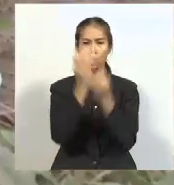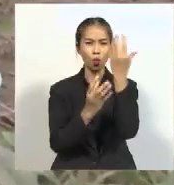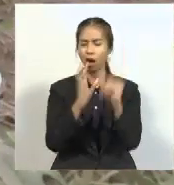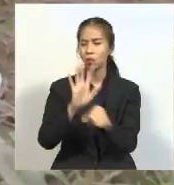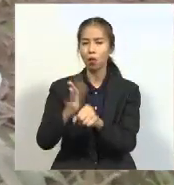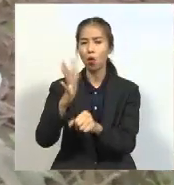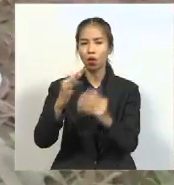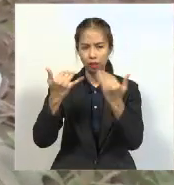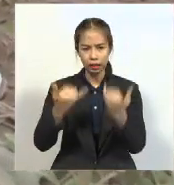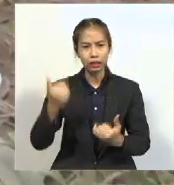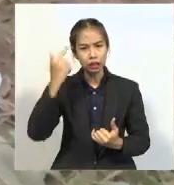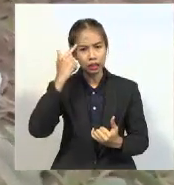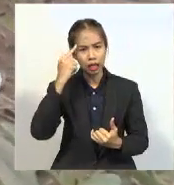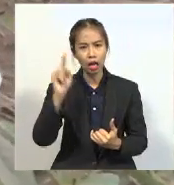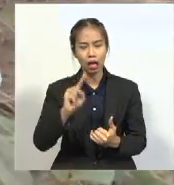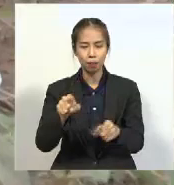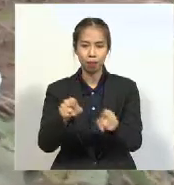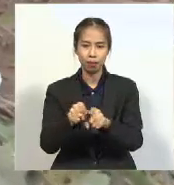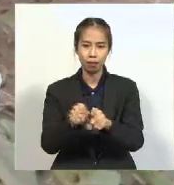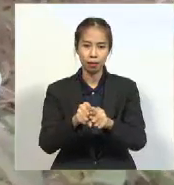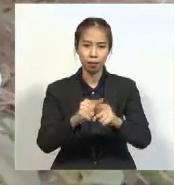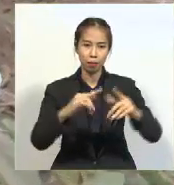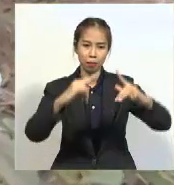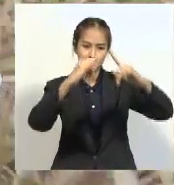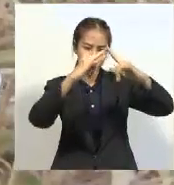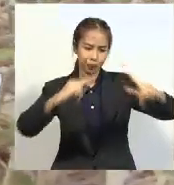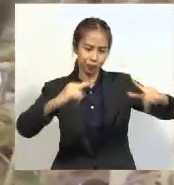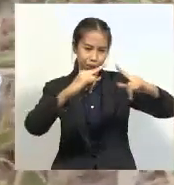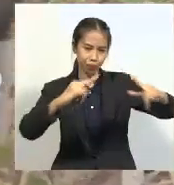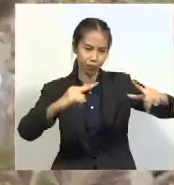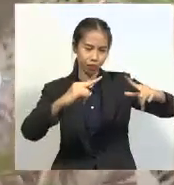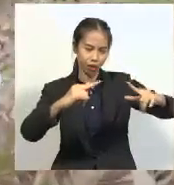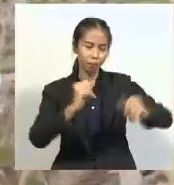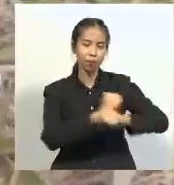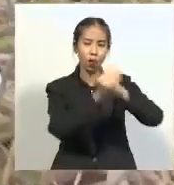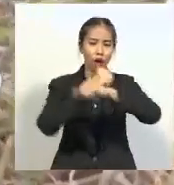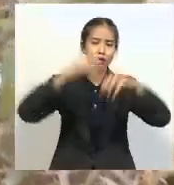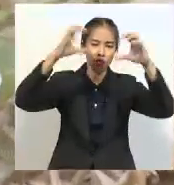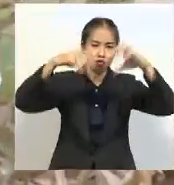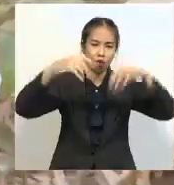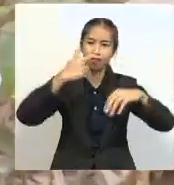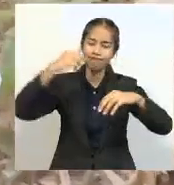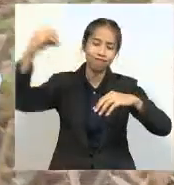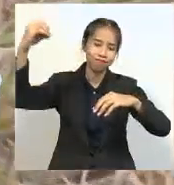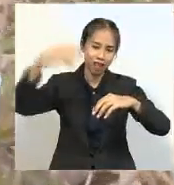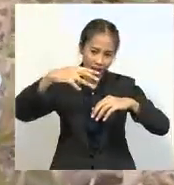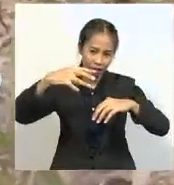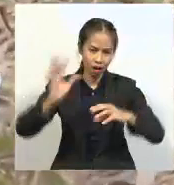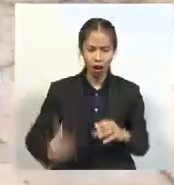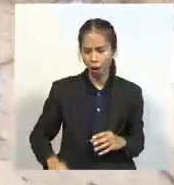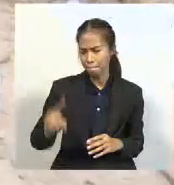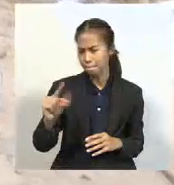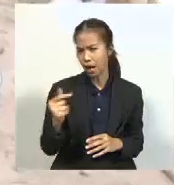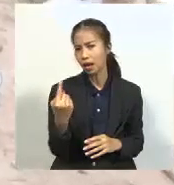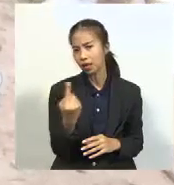ก็เลยมีการนำมาตั้งเป็นเพิงพักพิงชั่วคราวเป็นที่หลบฝนหลบแดดให้กับสุนัขเหล่านี้รวมถึงไม่ใช่แค่สุนัขนะคะอาจจะ